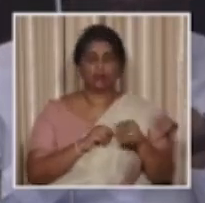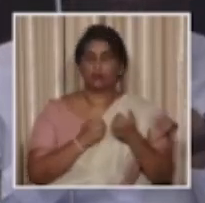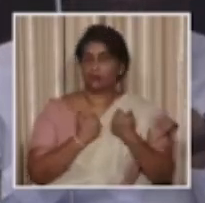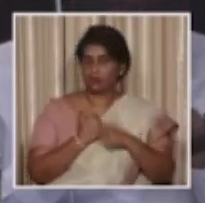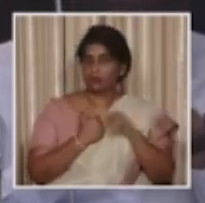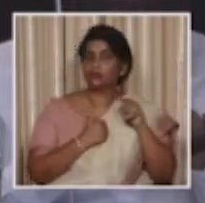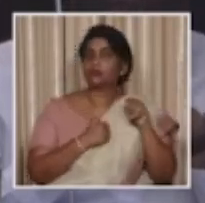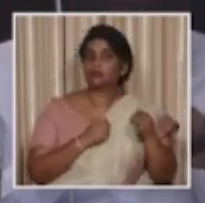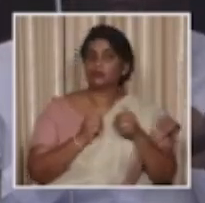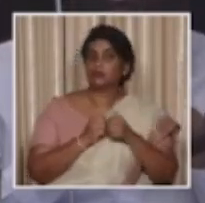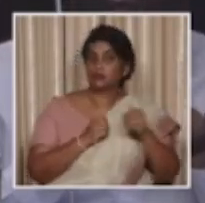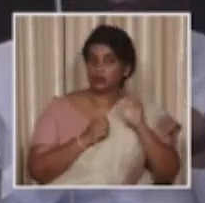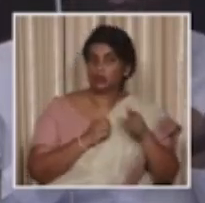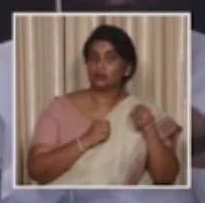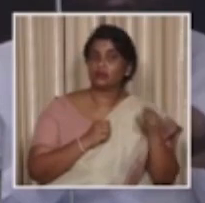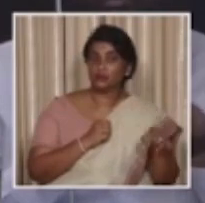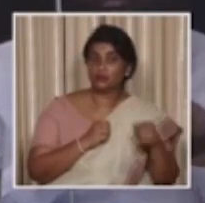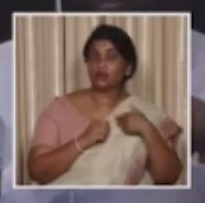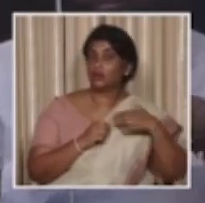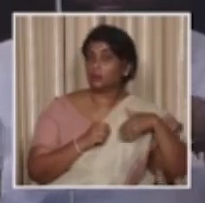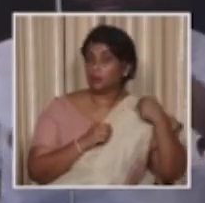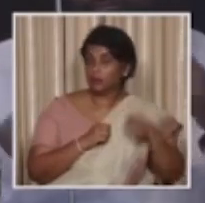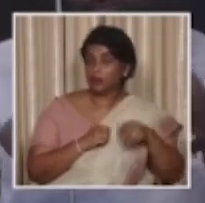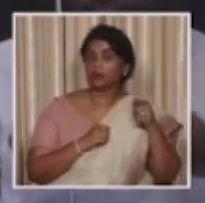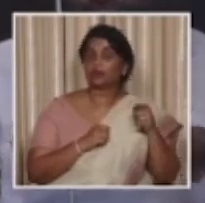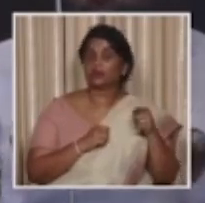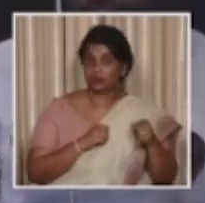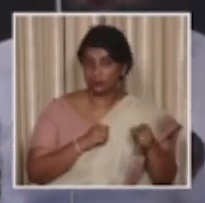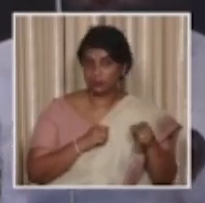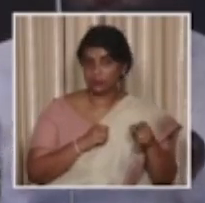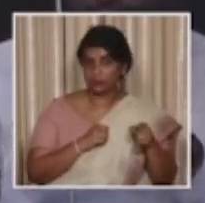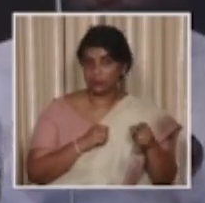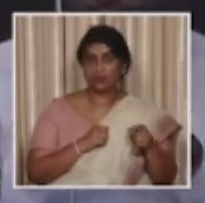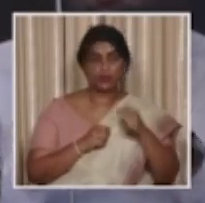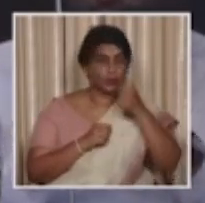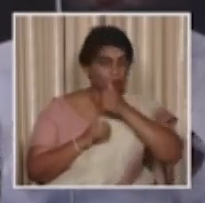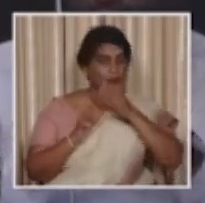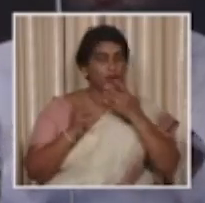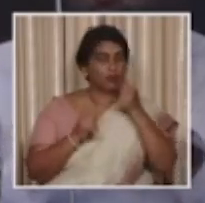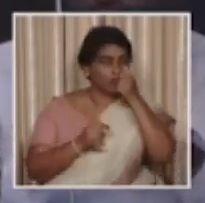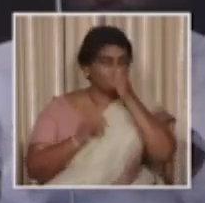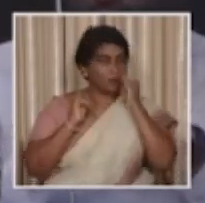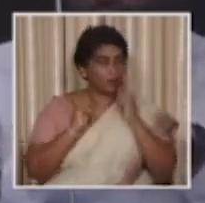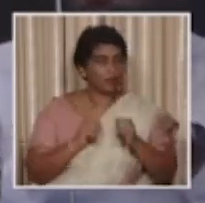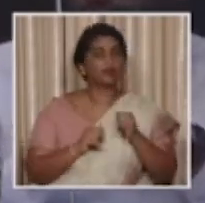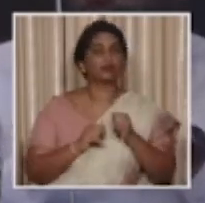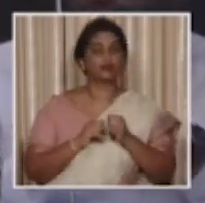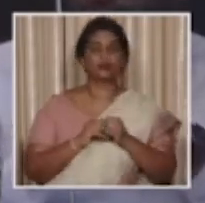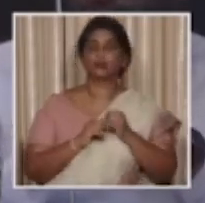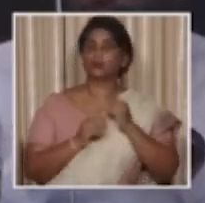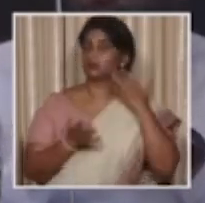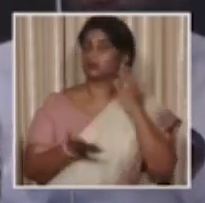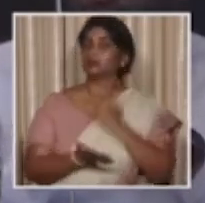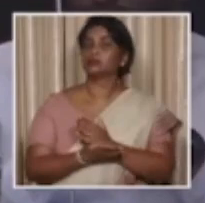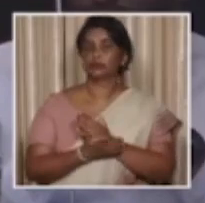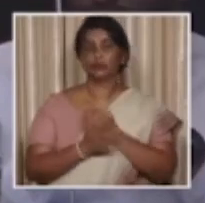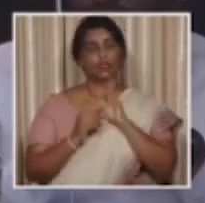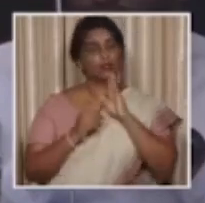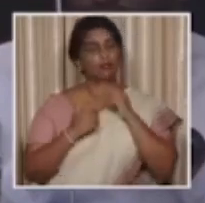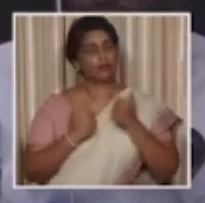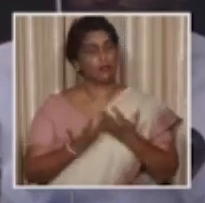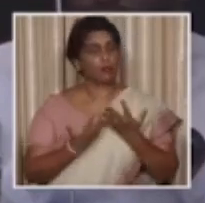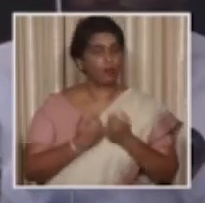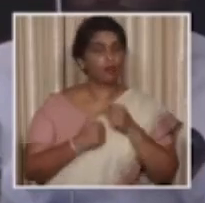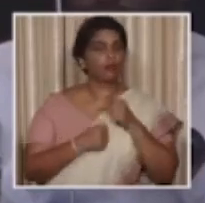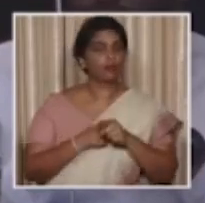වෙන්නේ. ඒ තත්ත්වයන් තුළ අපි මූලික වශයෙන්ම මේ වංචා හොරකම් දූෂණ වංචාව නැවැත්වීම ඉතාමත්